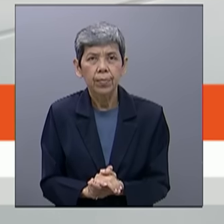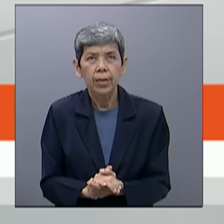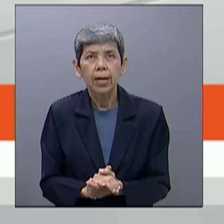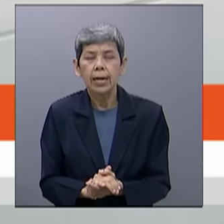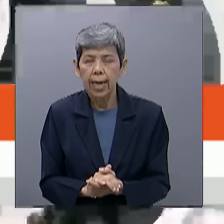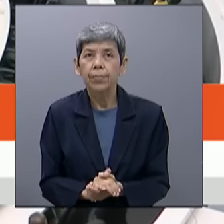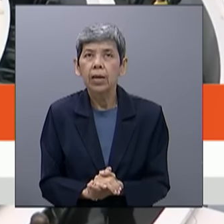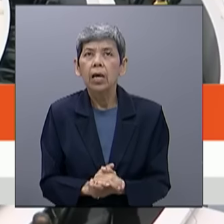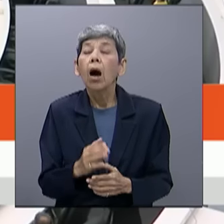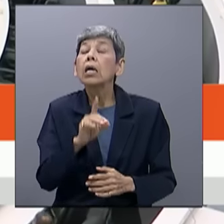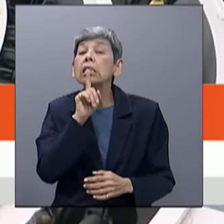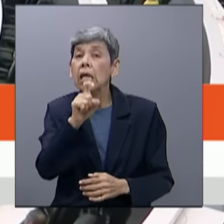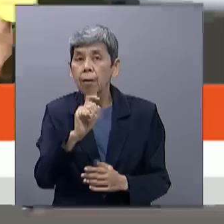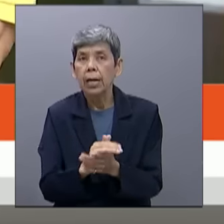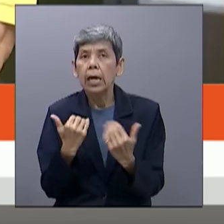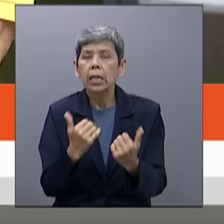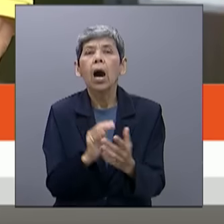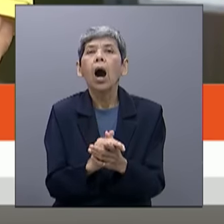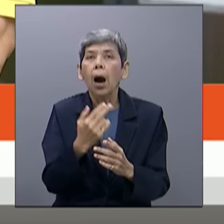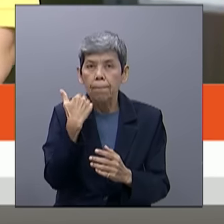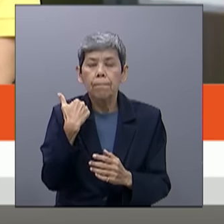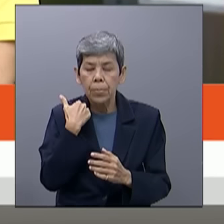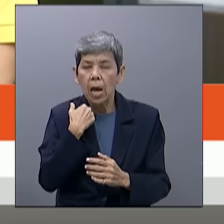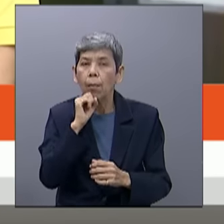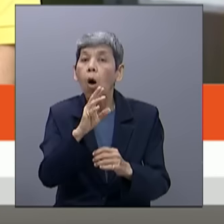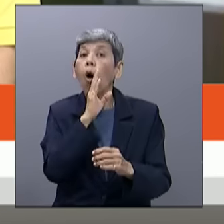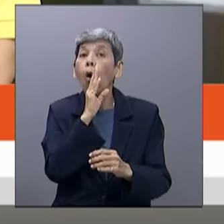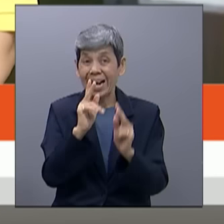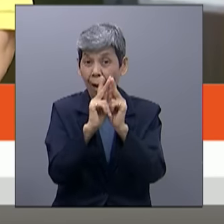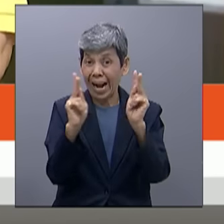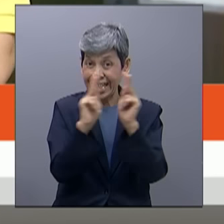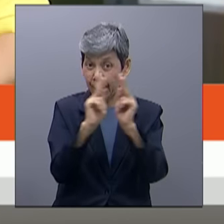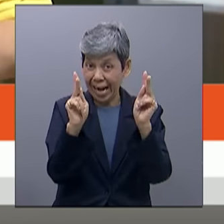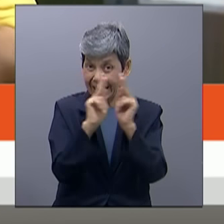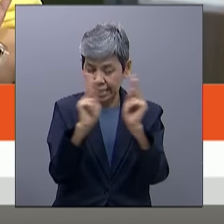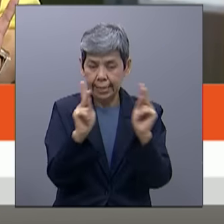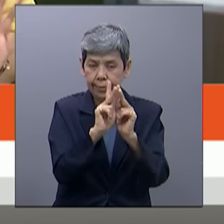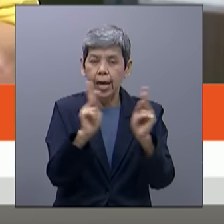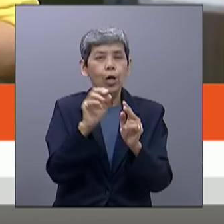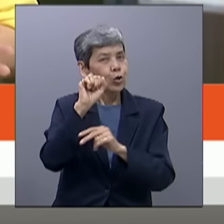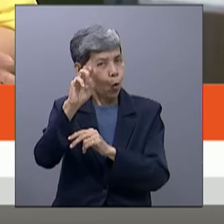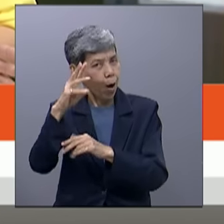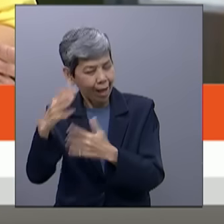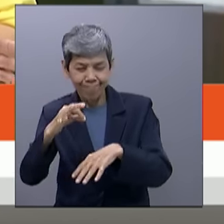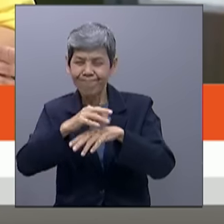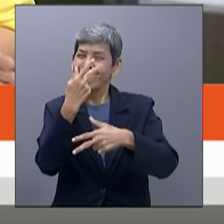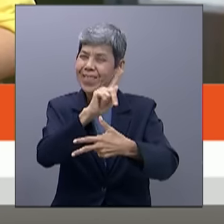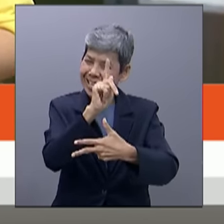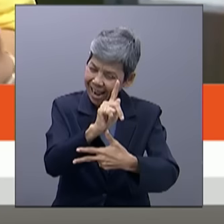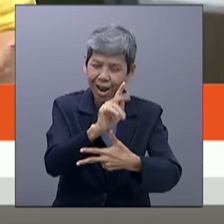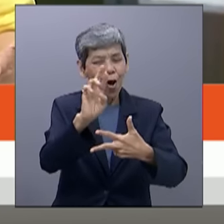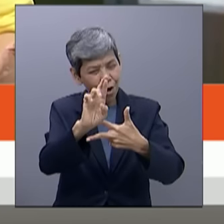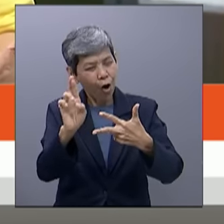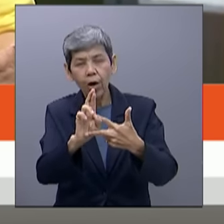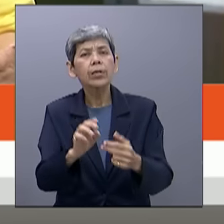ะอาจารย์แล้วอย่างกมธ.ล่ะอาจารย์ที่บอกว่าถ้าอาจารย์มองว่าพอมาถึงสว.เนี่ยถ้าตำแหน่งประธานก็สามารถที่จะป